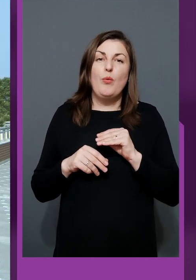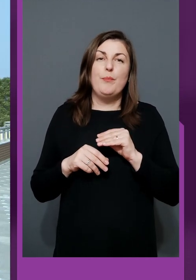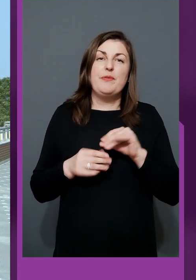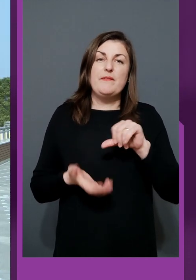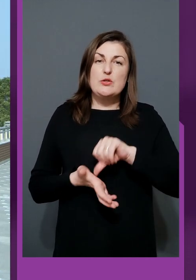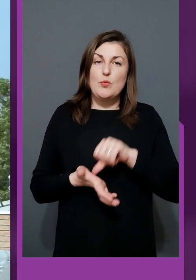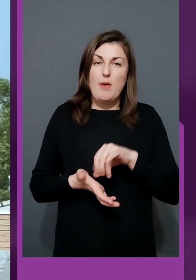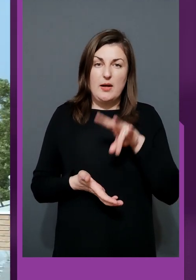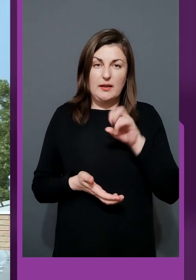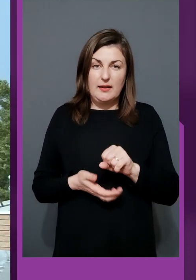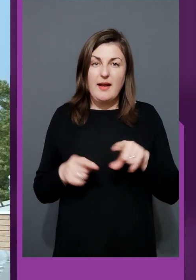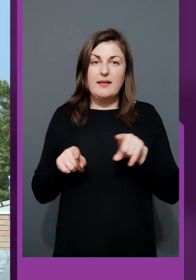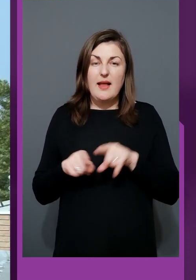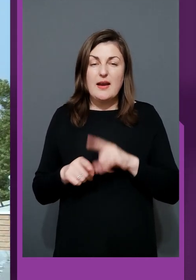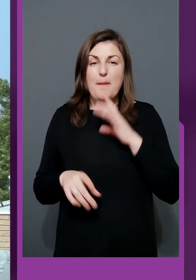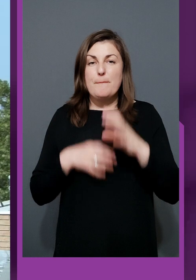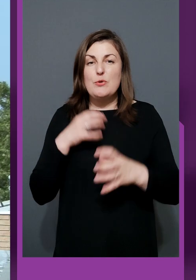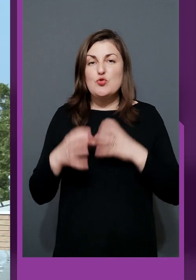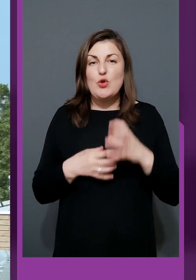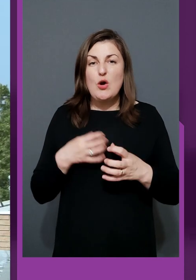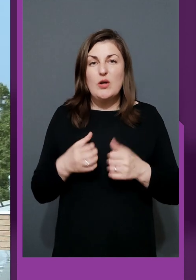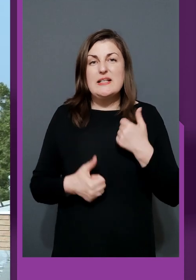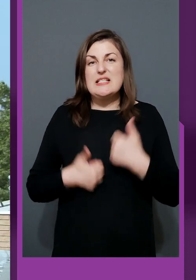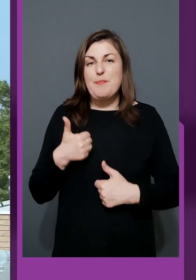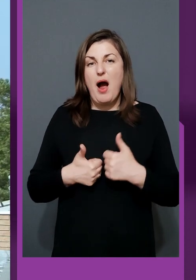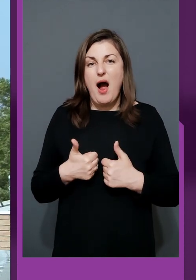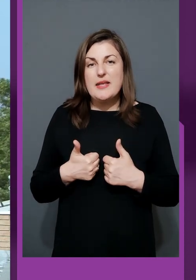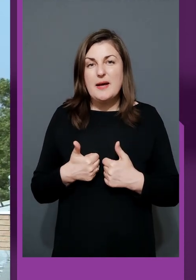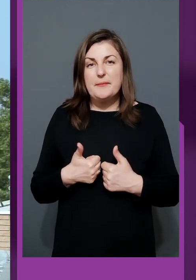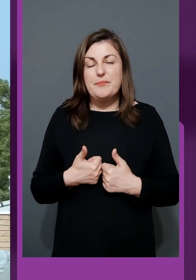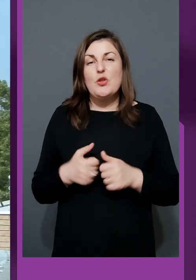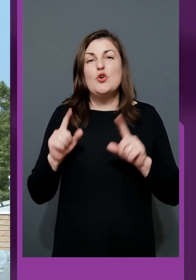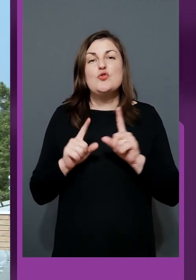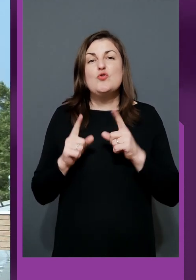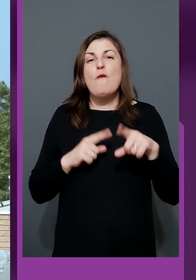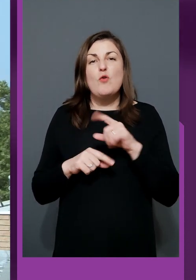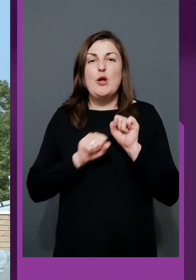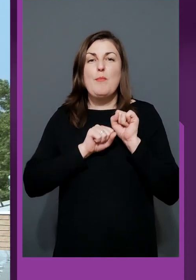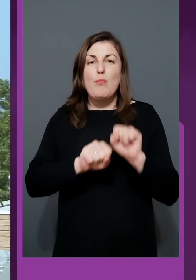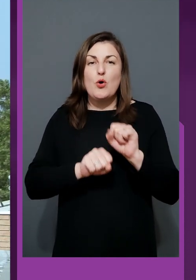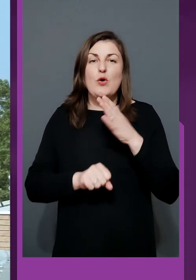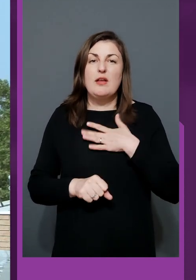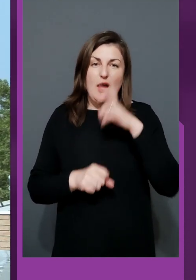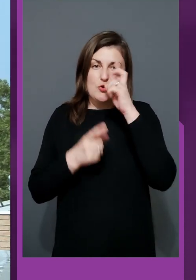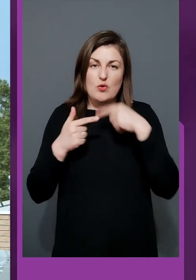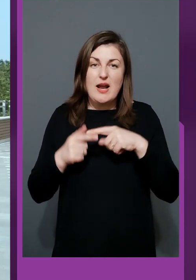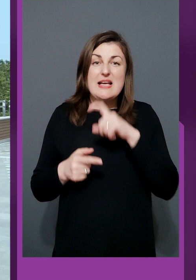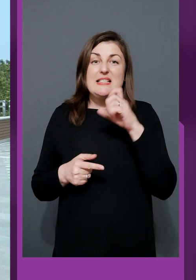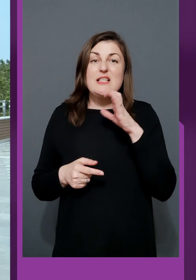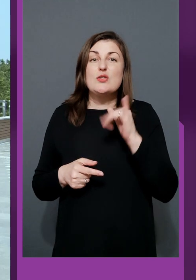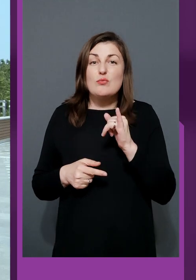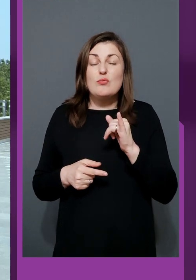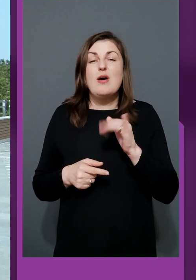змогу виступати на таких міжнародних змаганнях що вони боронять нашу країну